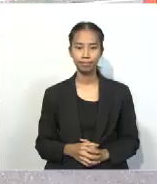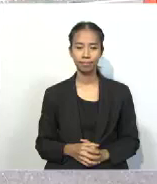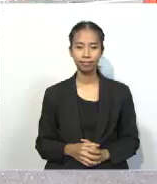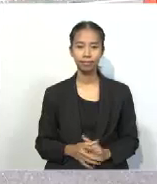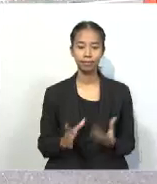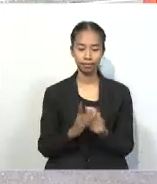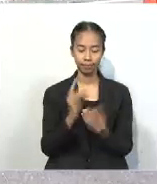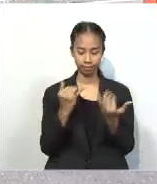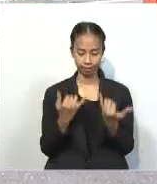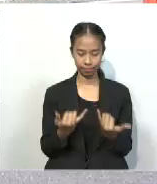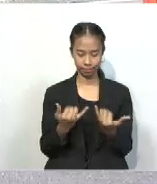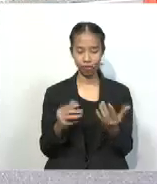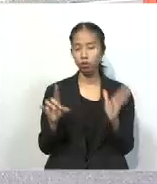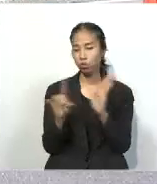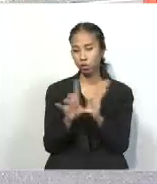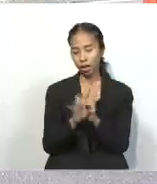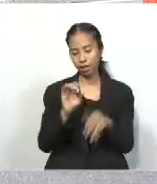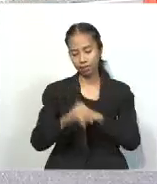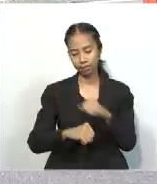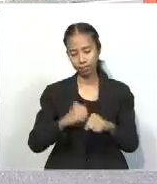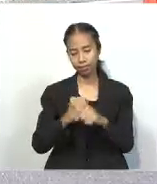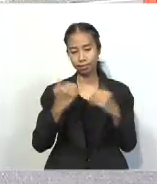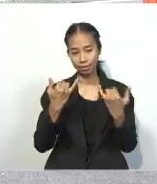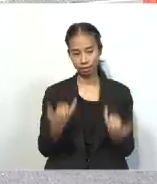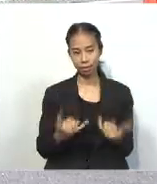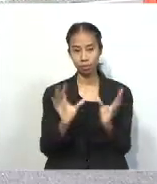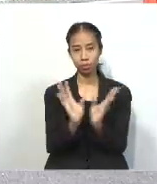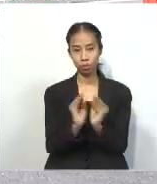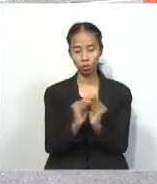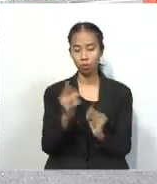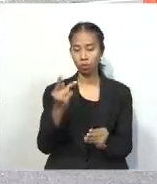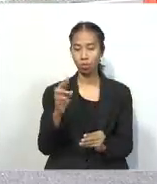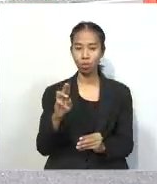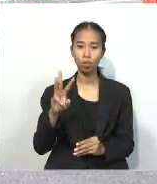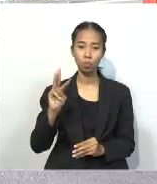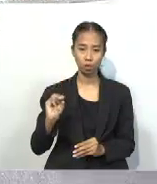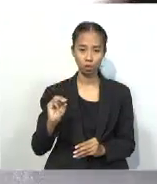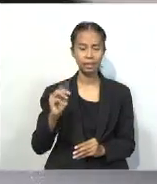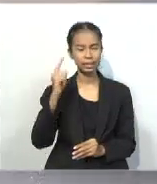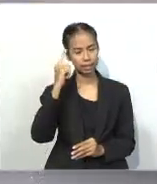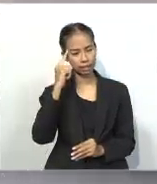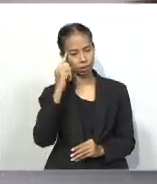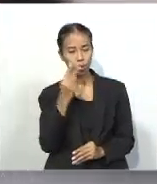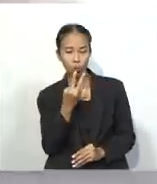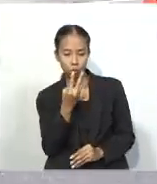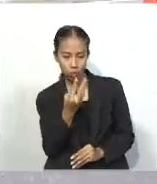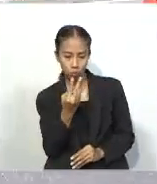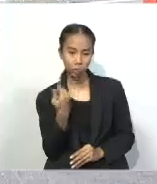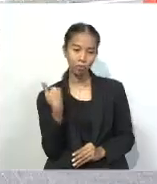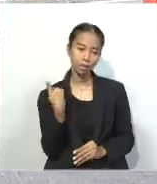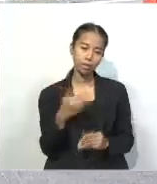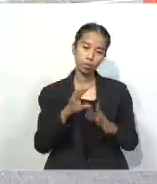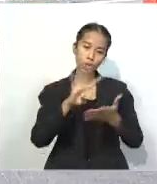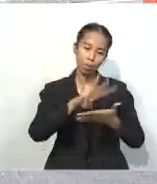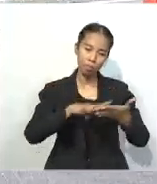และสัปดาห์นี้ค่ะก็เป็นสัปดาห์สุดท้ายของปีในการประชุมคณะรัฐมนตรีค่ะซึ่งคงต้องติดตามกันต่อไปนะคะว่าจะมีมาตร